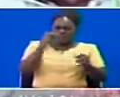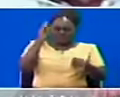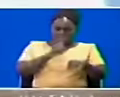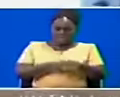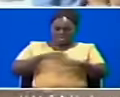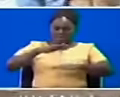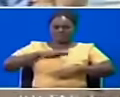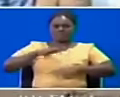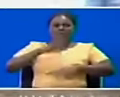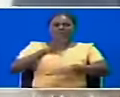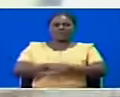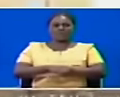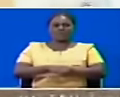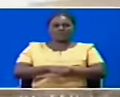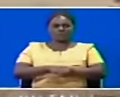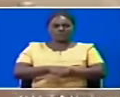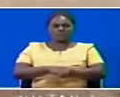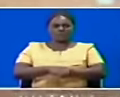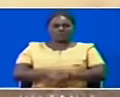haki yetu.